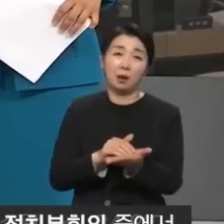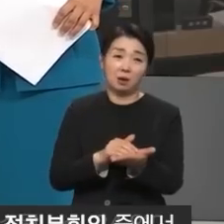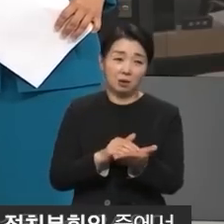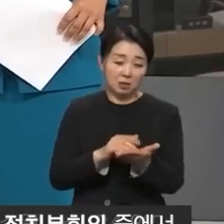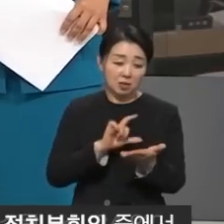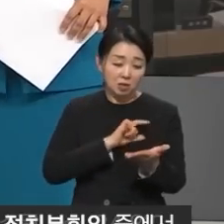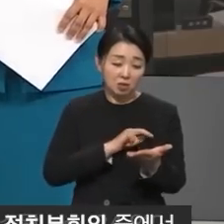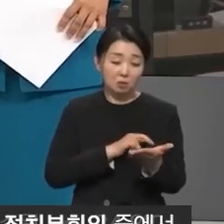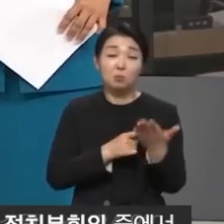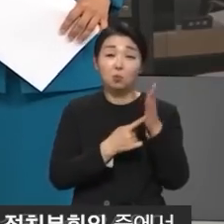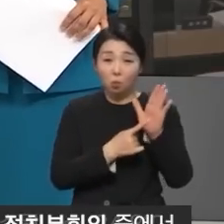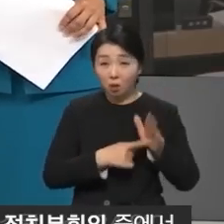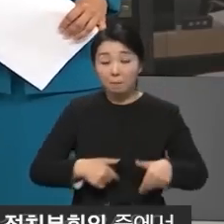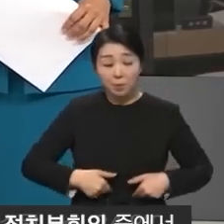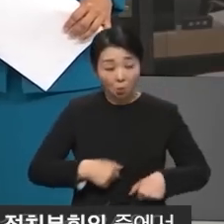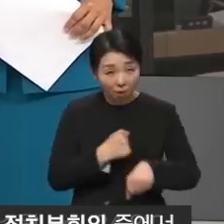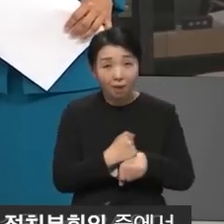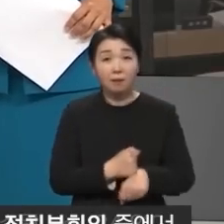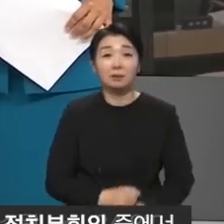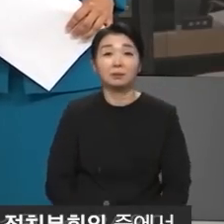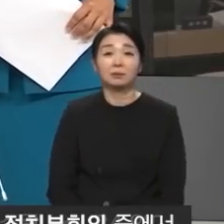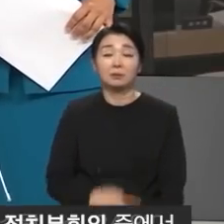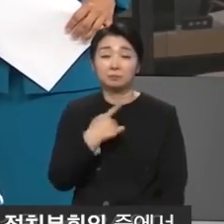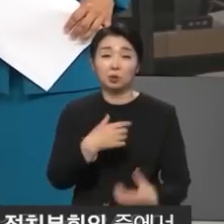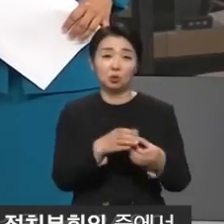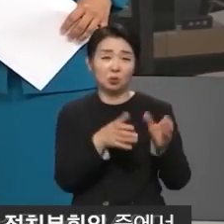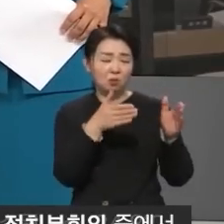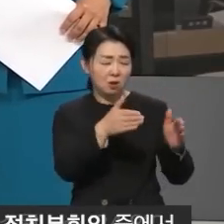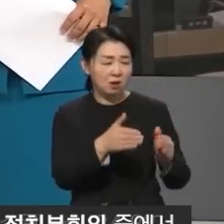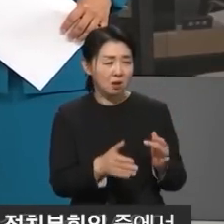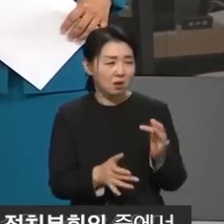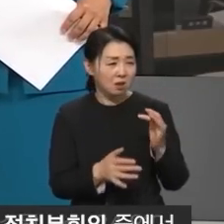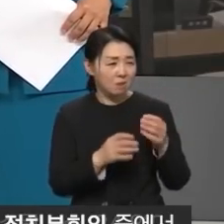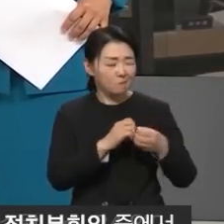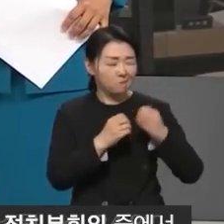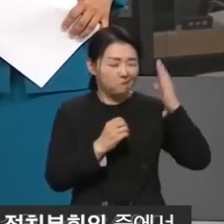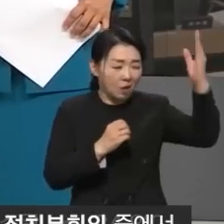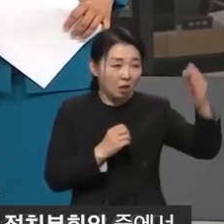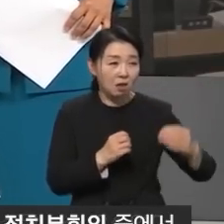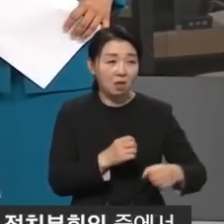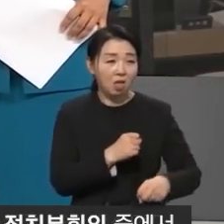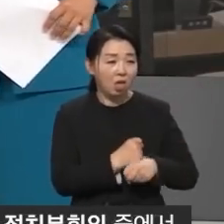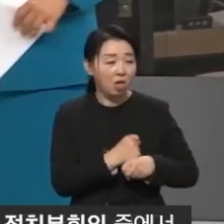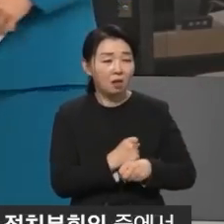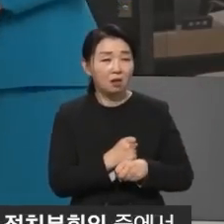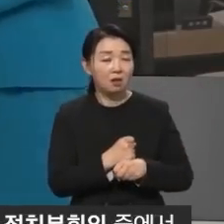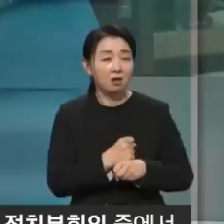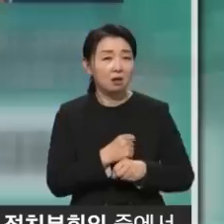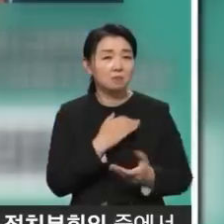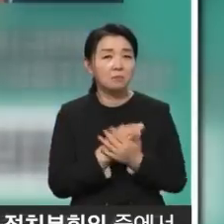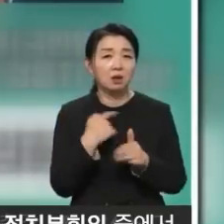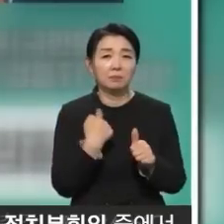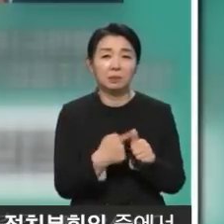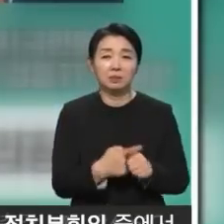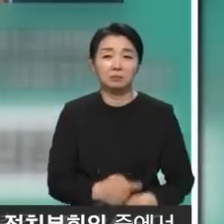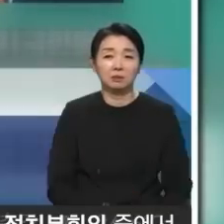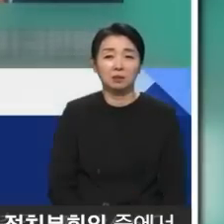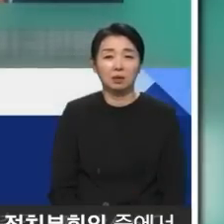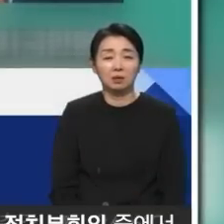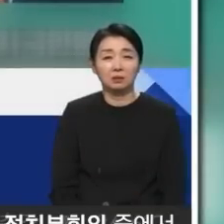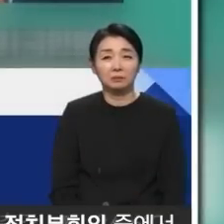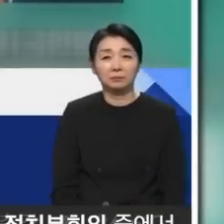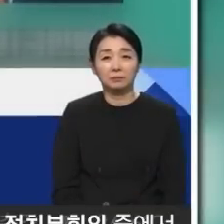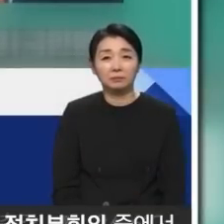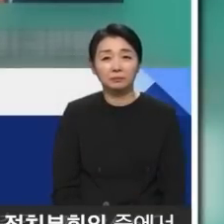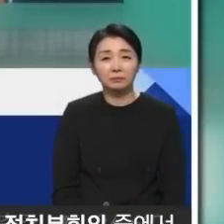필요하면 할수 있다고 했습니다. 민주당을 향해서는 괴담 정치를 하고 있다고 비판했습니다. 괴담